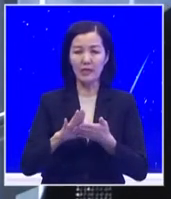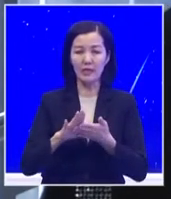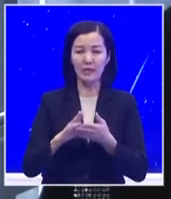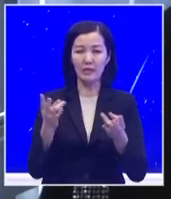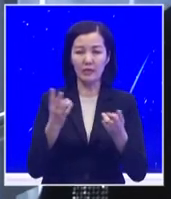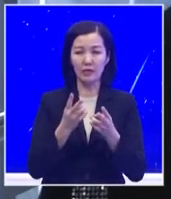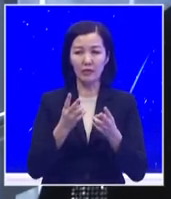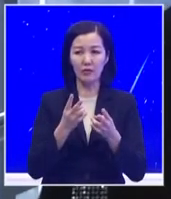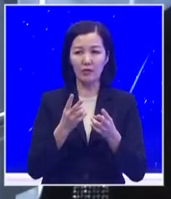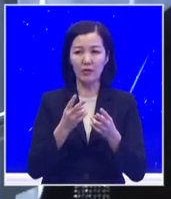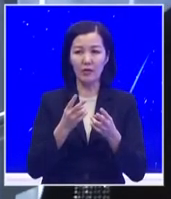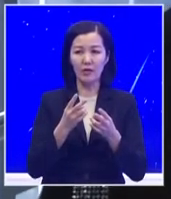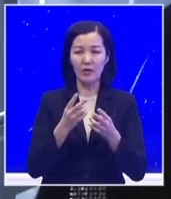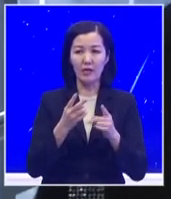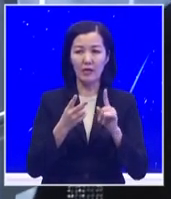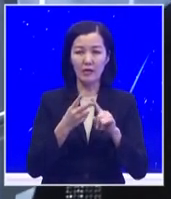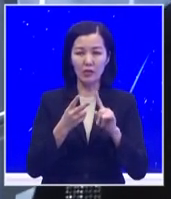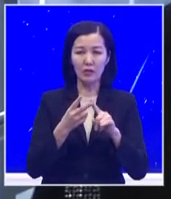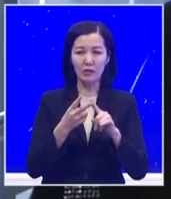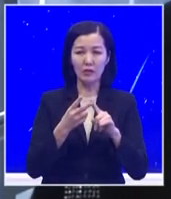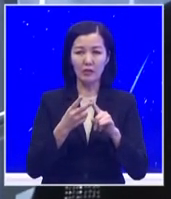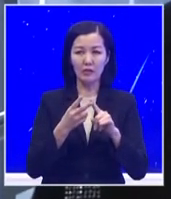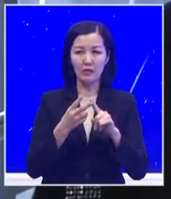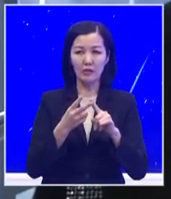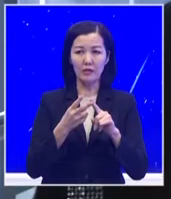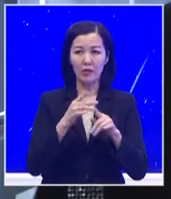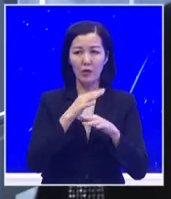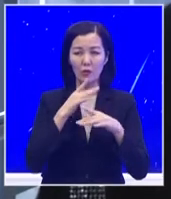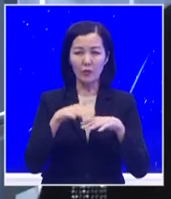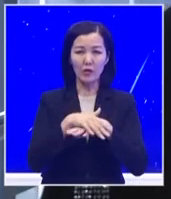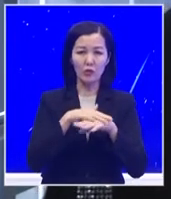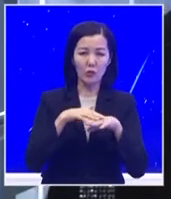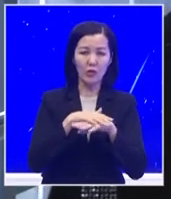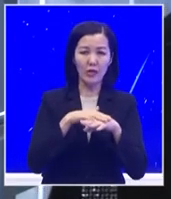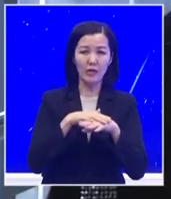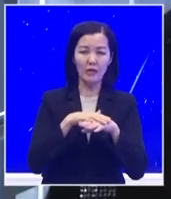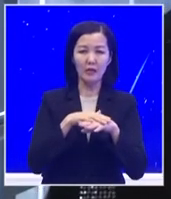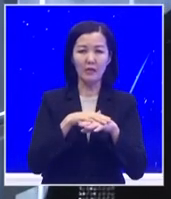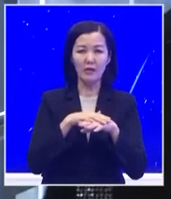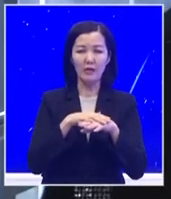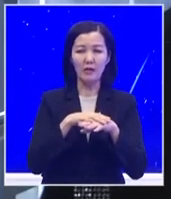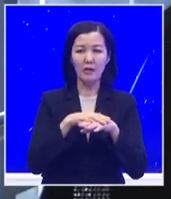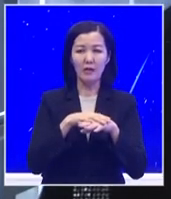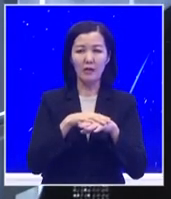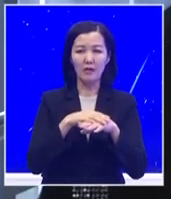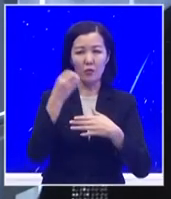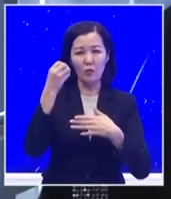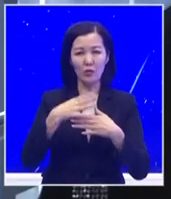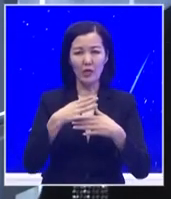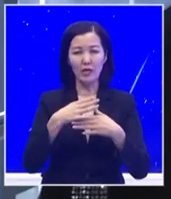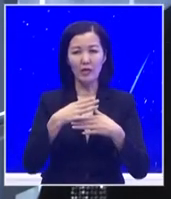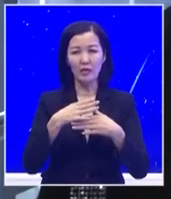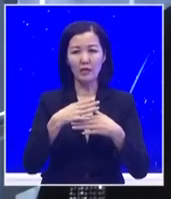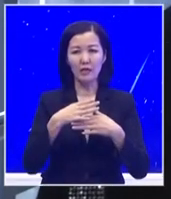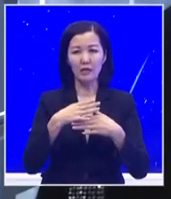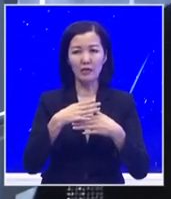сақтауды негізгі бірінші орынға қойдық. Екіншіден көптеген адамдар шоғырланған жерлерде жеке бас